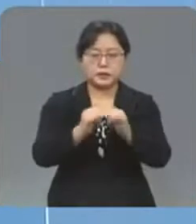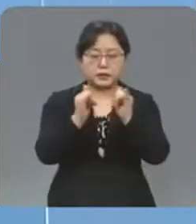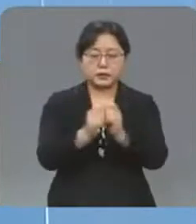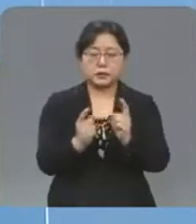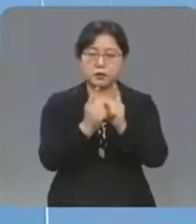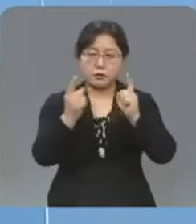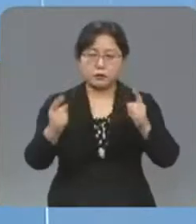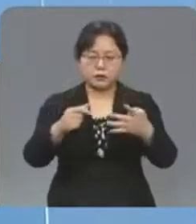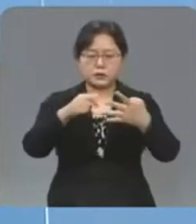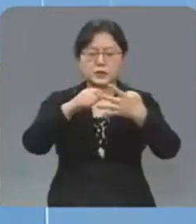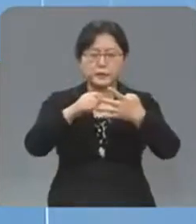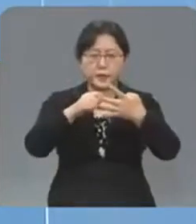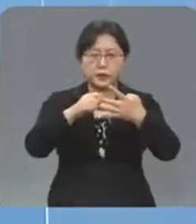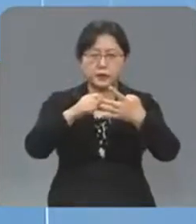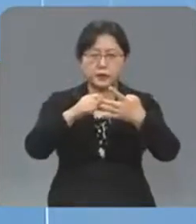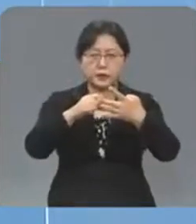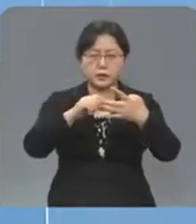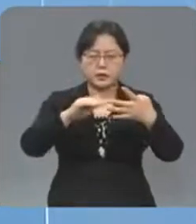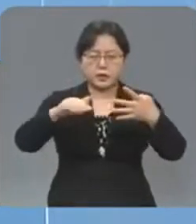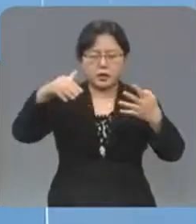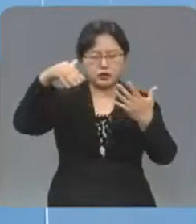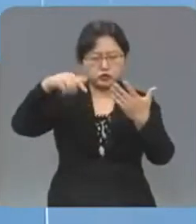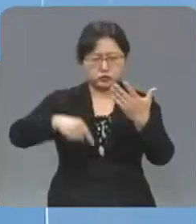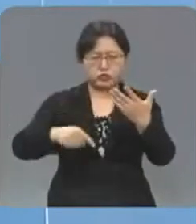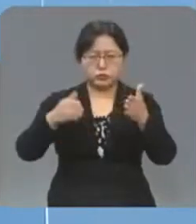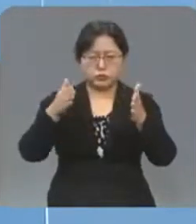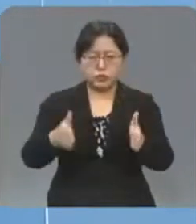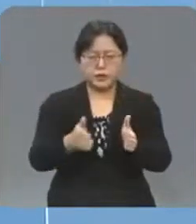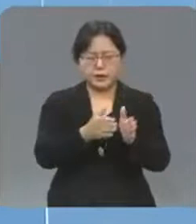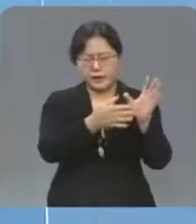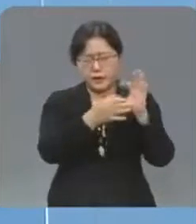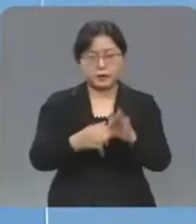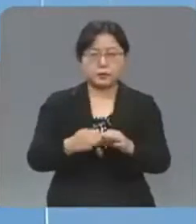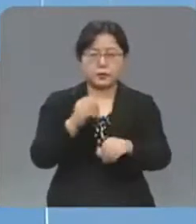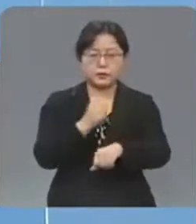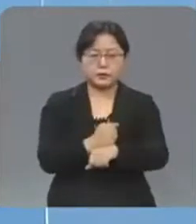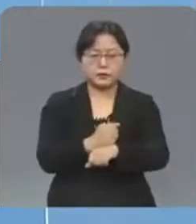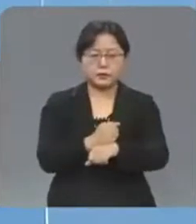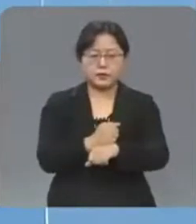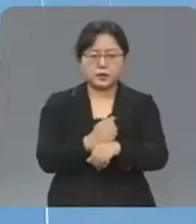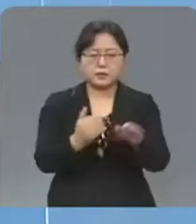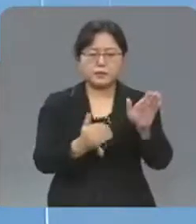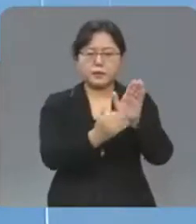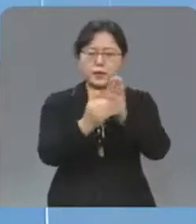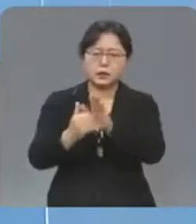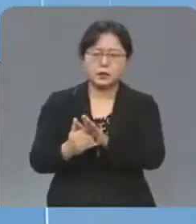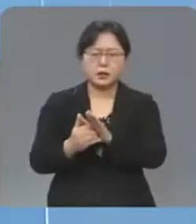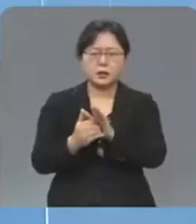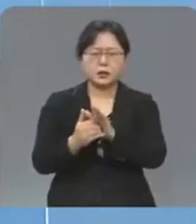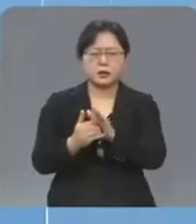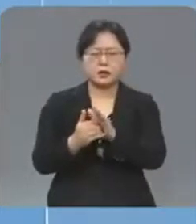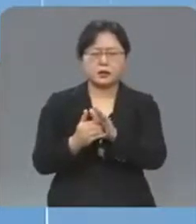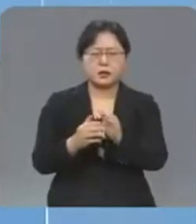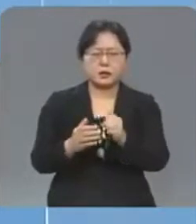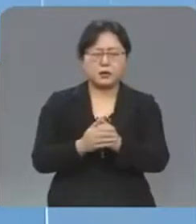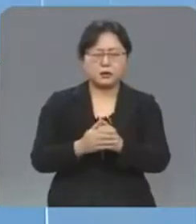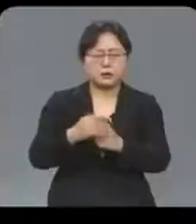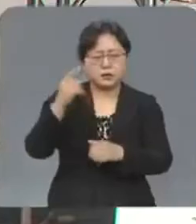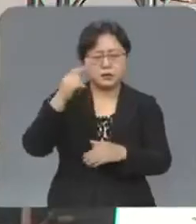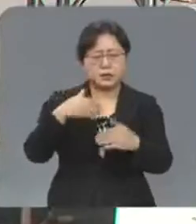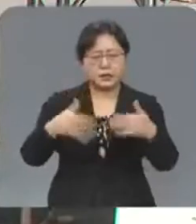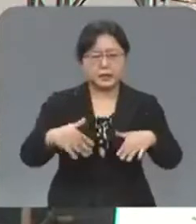거리두기 3단계가 9주째 지속되면서 방역에 대한 긴장이 느슨해지고